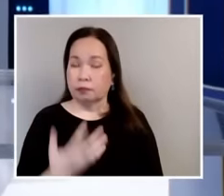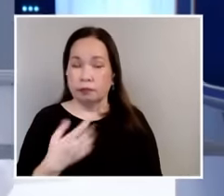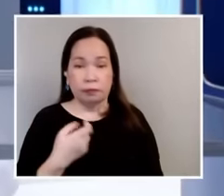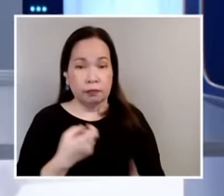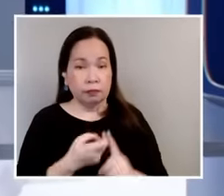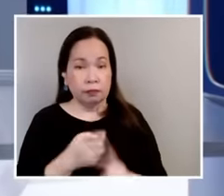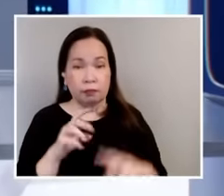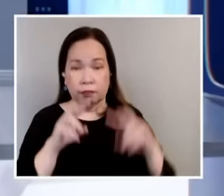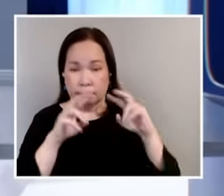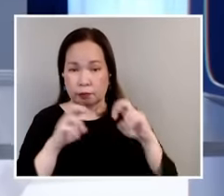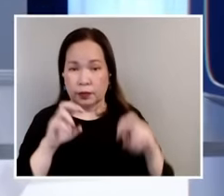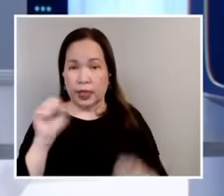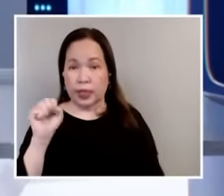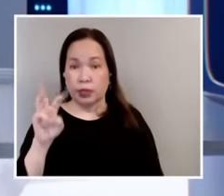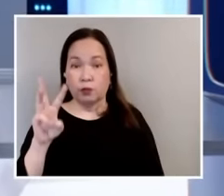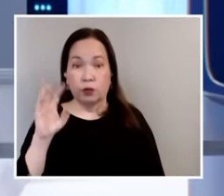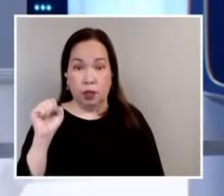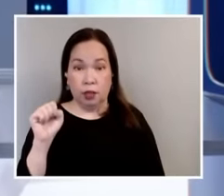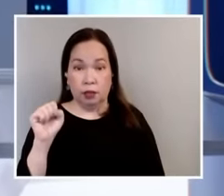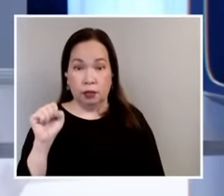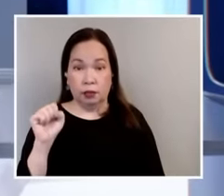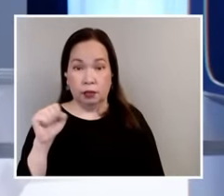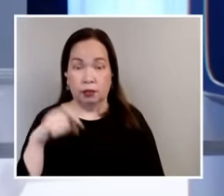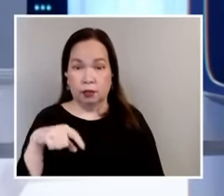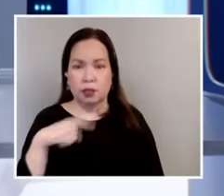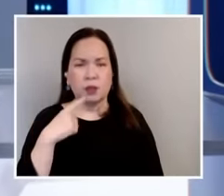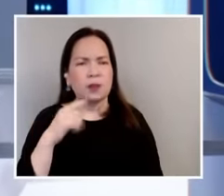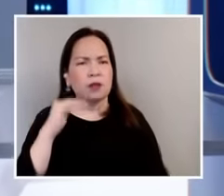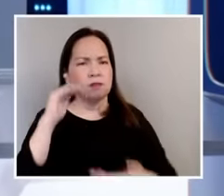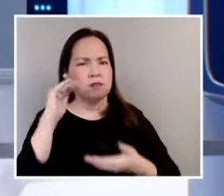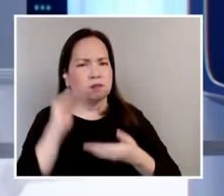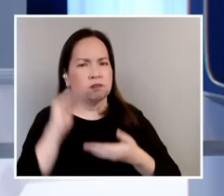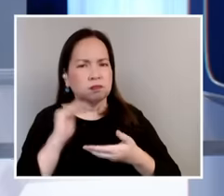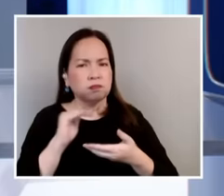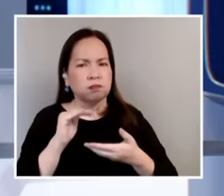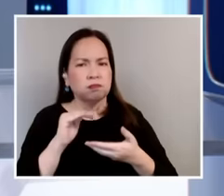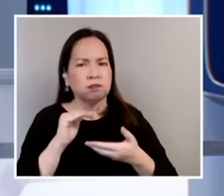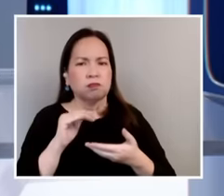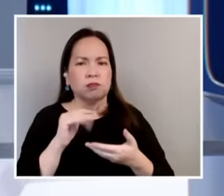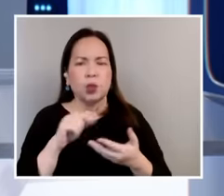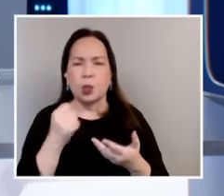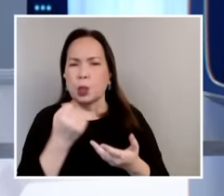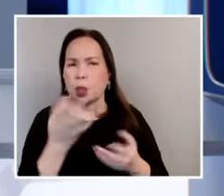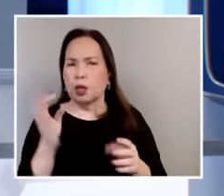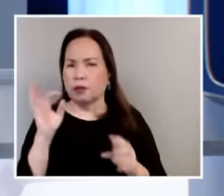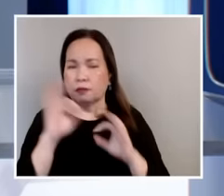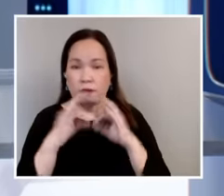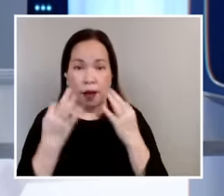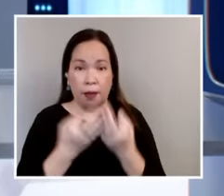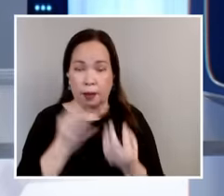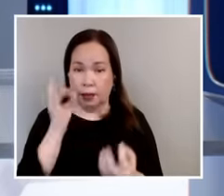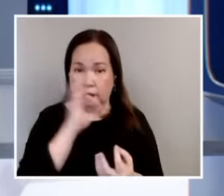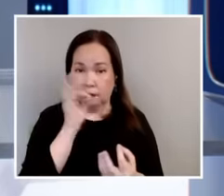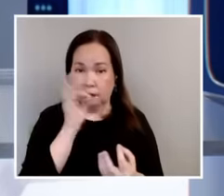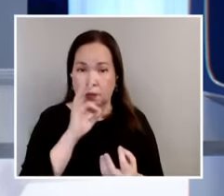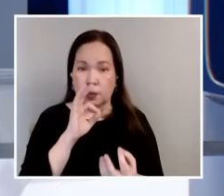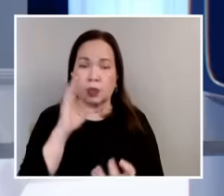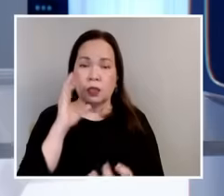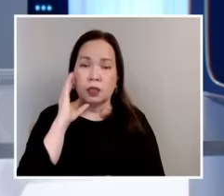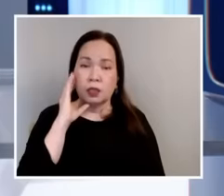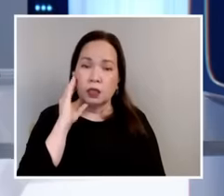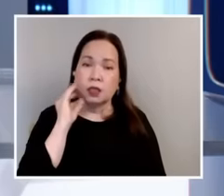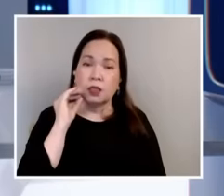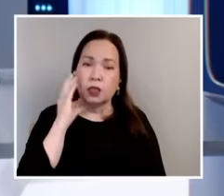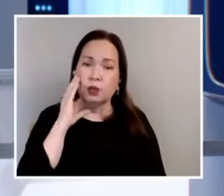social weather stations na bahagyang nabawasan ang bilang ng mga pamilyang Pilipino na nakaranas o nakararanas ng